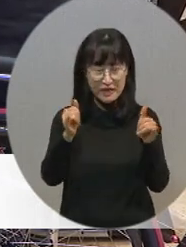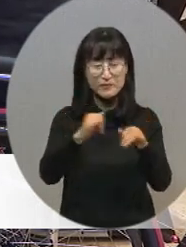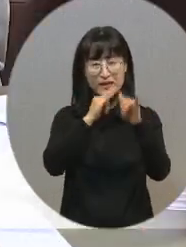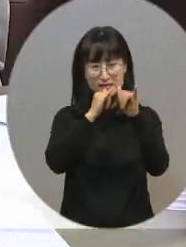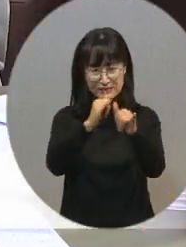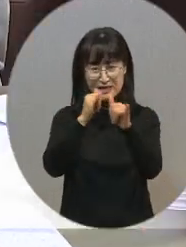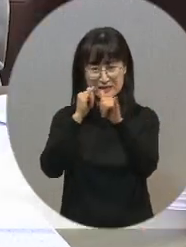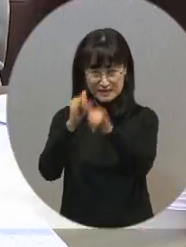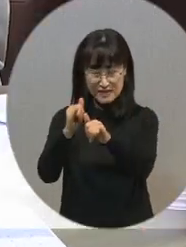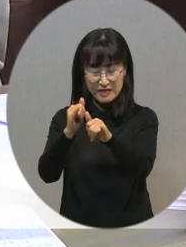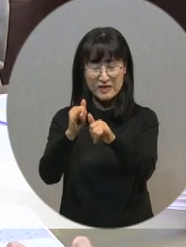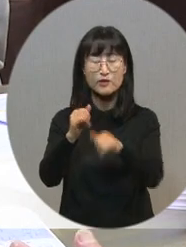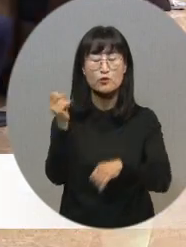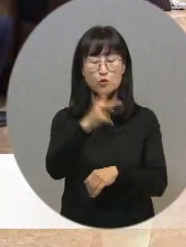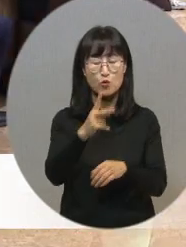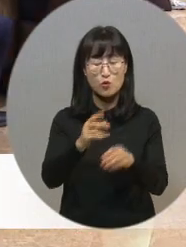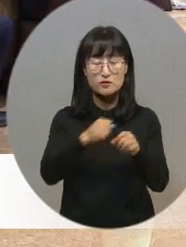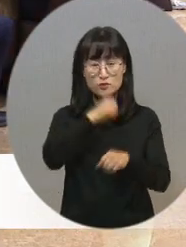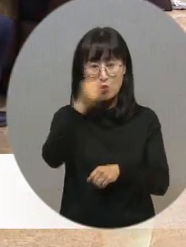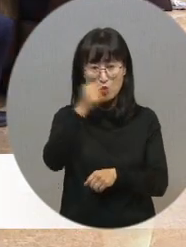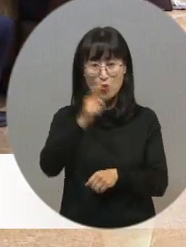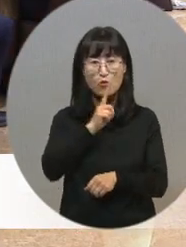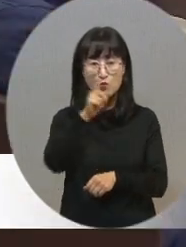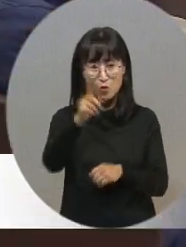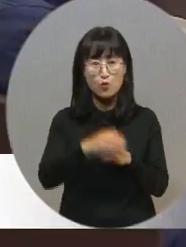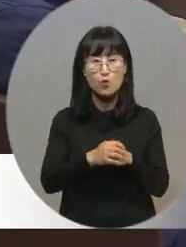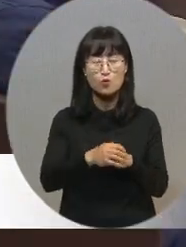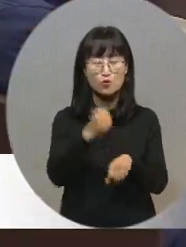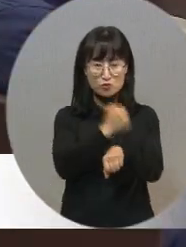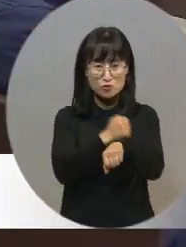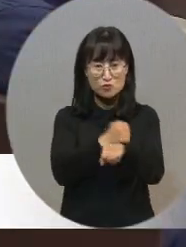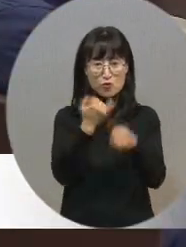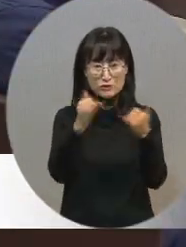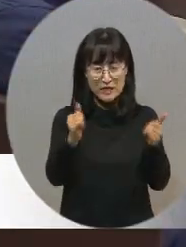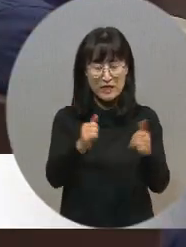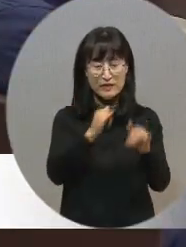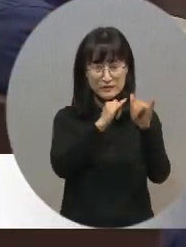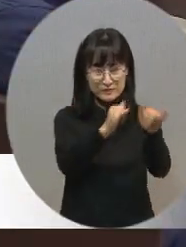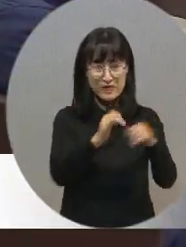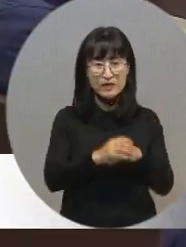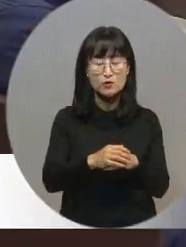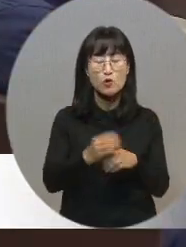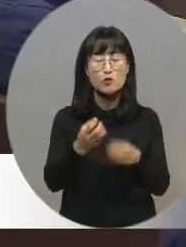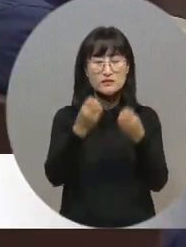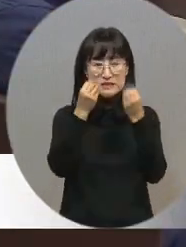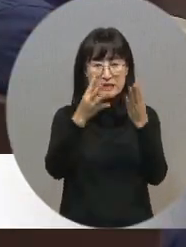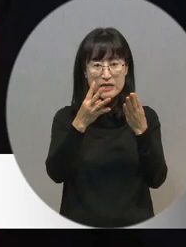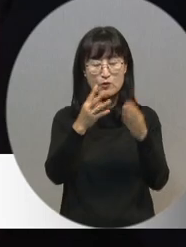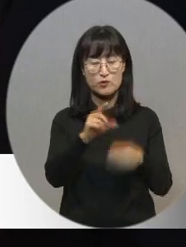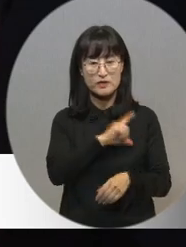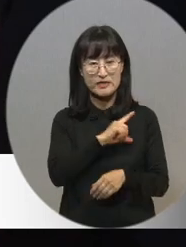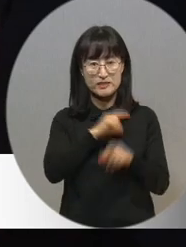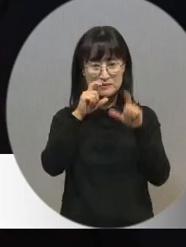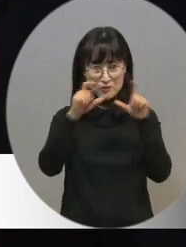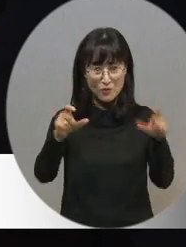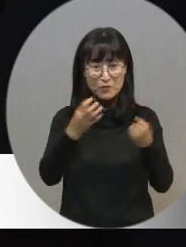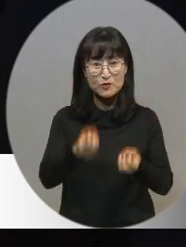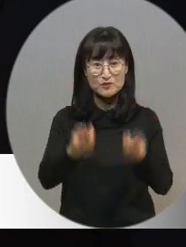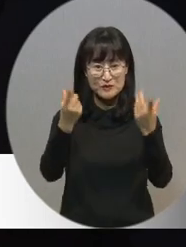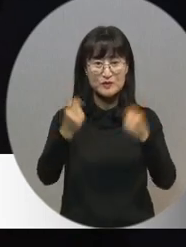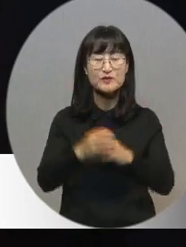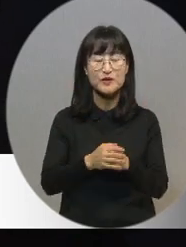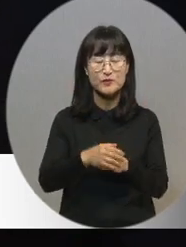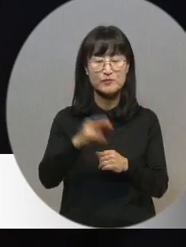전남광역이동지원센터의 한 해 성과 보고, 주요 유공자 표창, 새 이름 선포식 순으로 진행됐습니다. 도지사